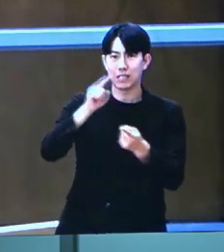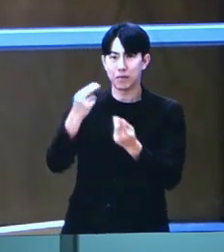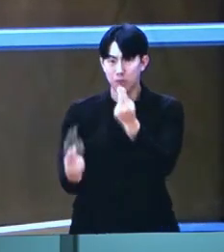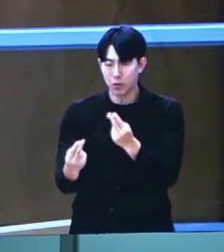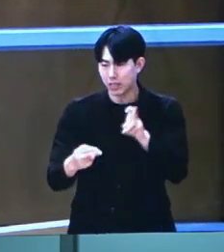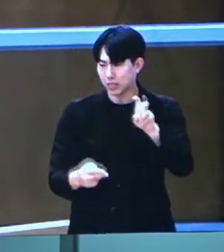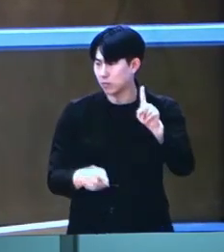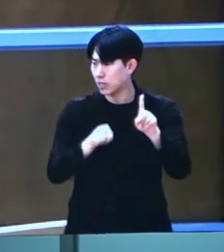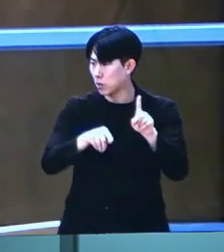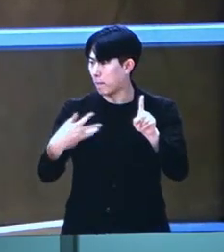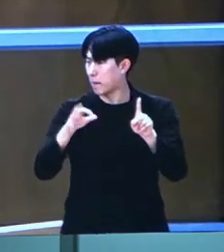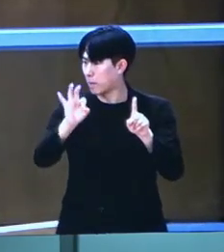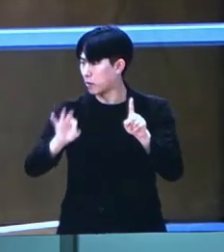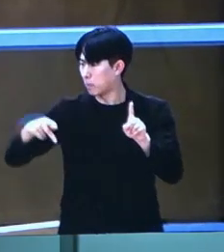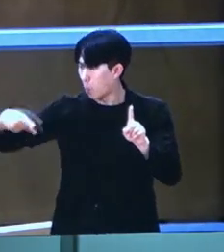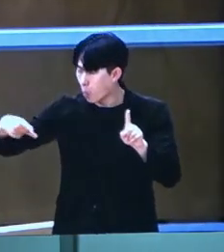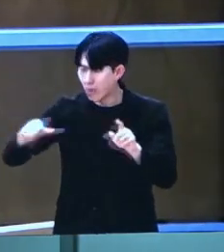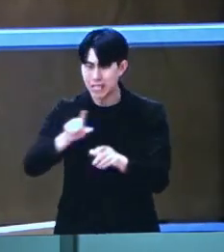높게 증가하였습니다.